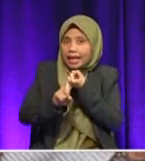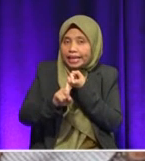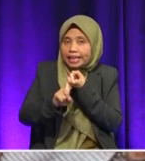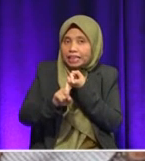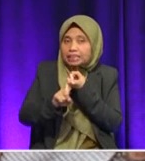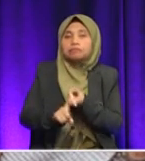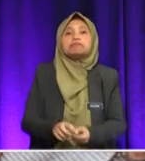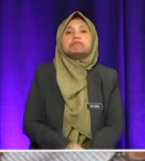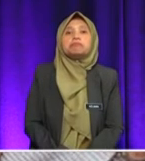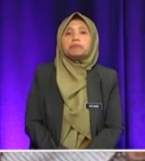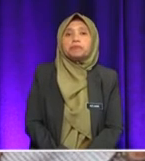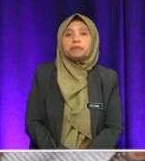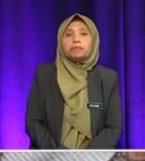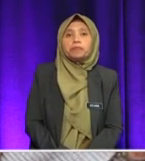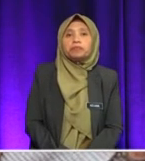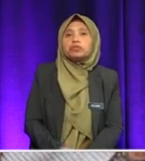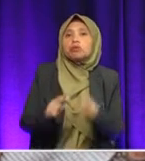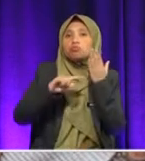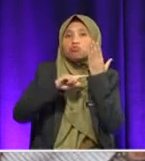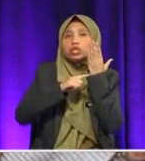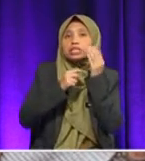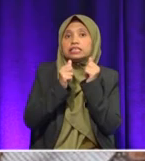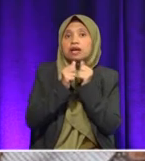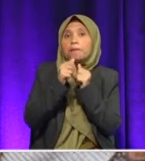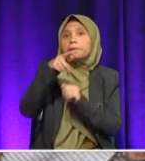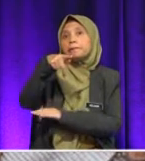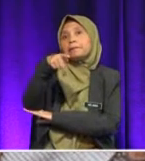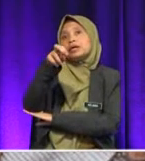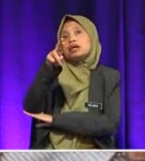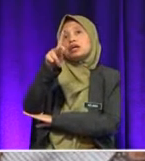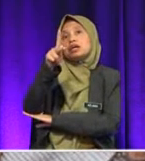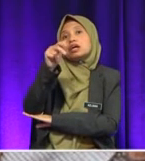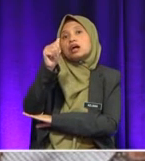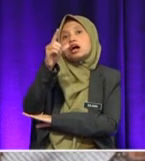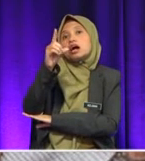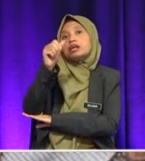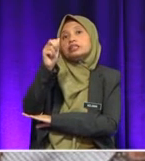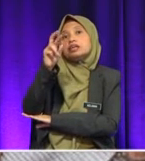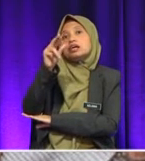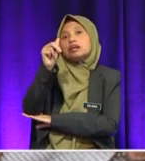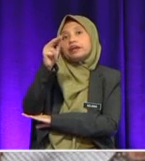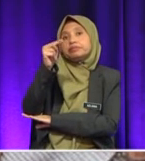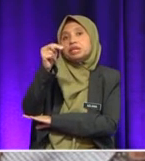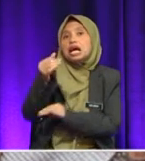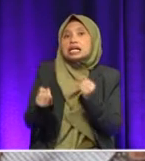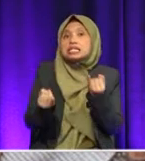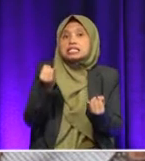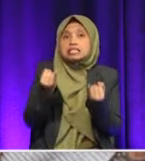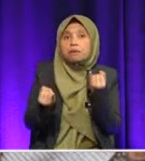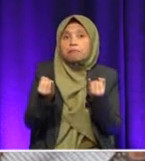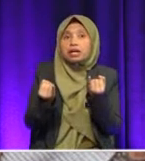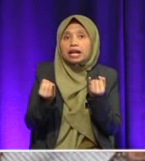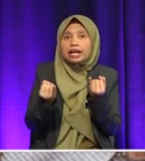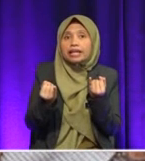Dia selalu satu sama lain Bermuda dengan perkaderan keseimbangan penumpuan pengulangan dan